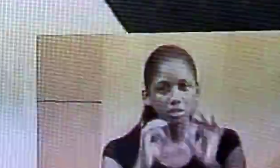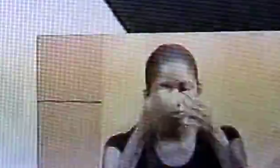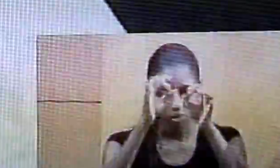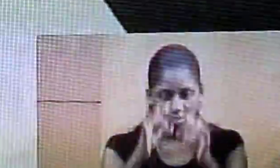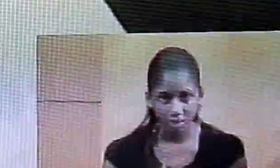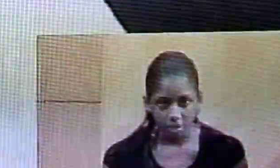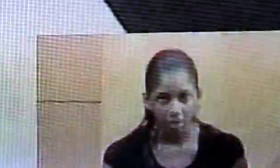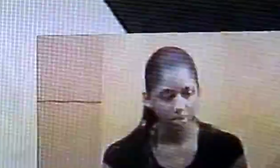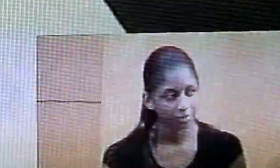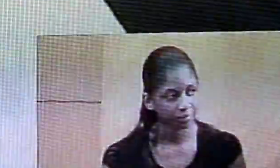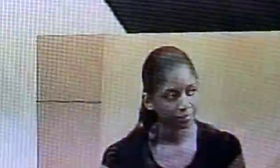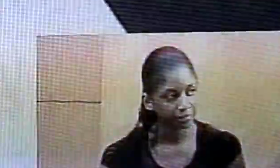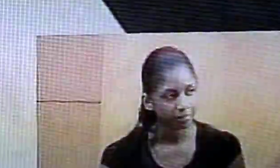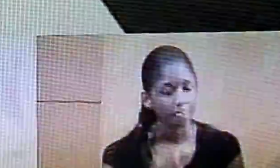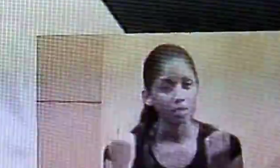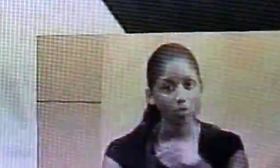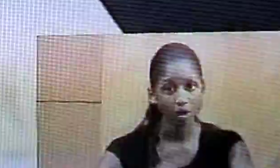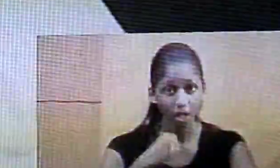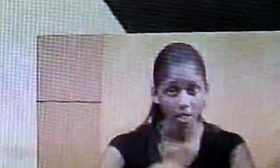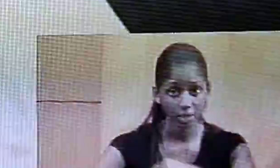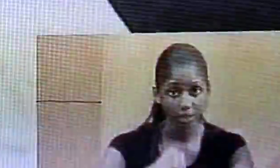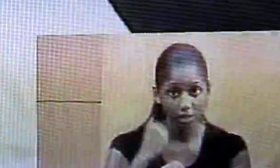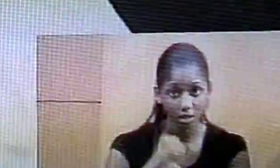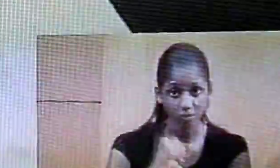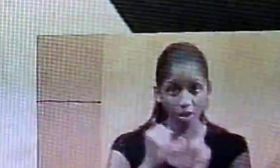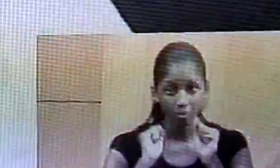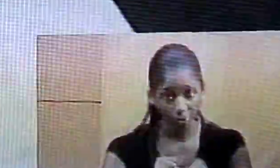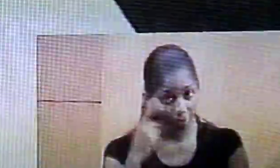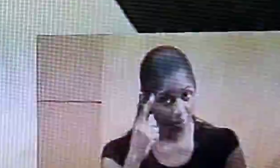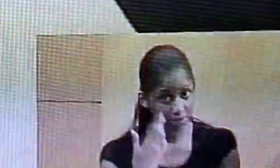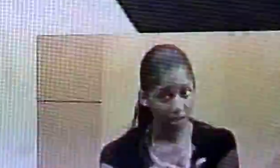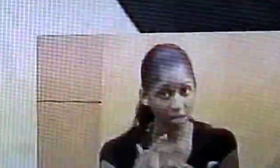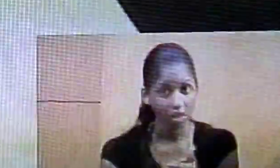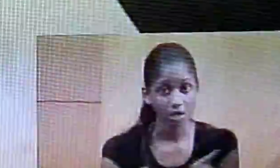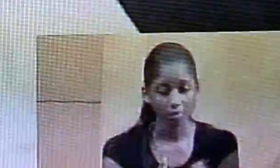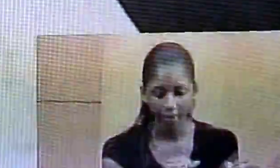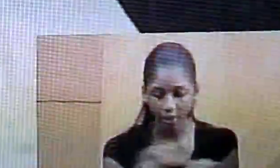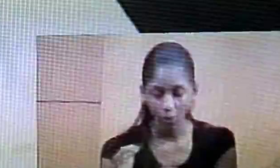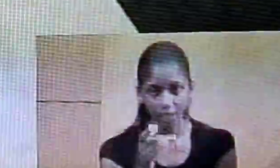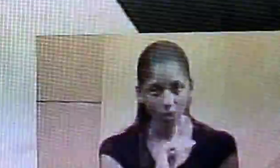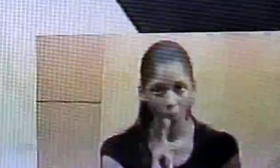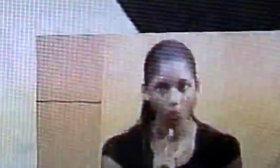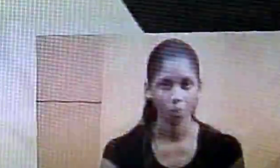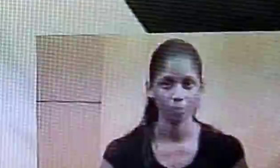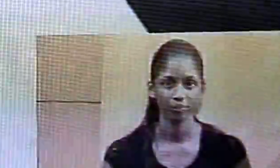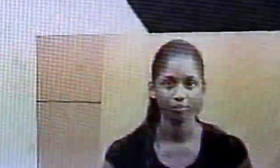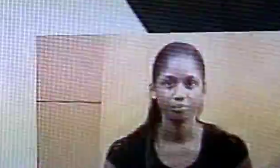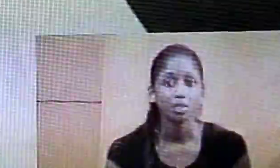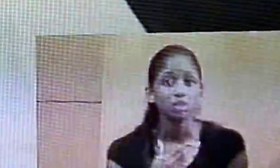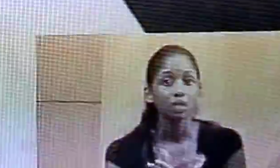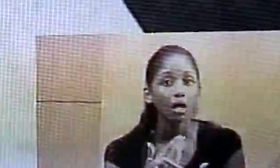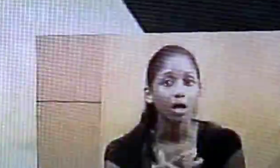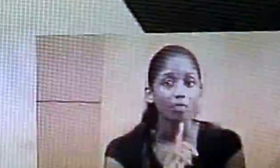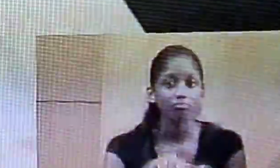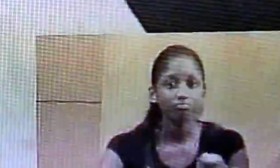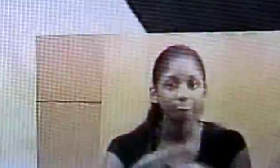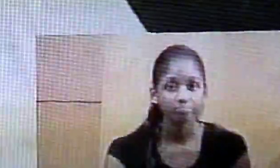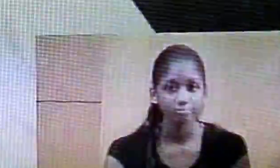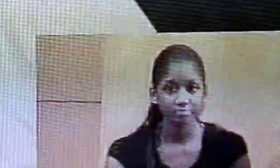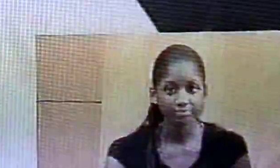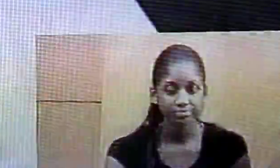de ces exercices peut être considérée comme irrégulière, puisqu'elle ne répond pas